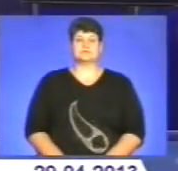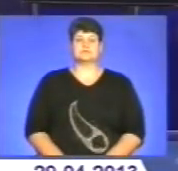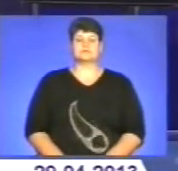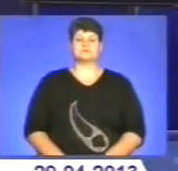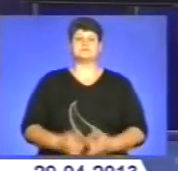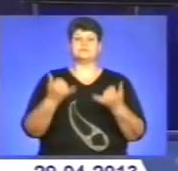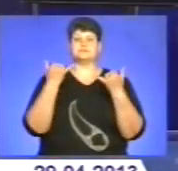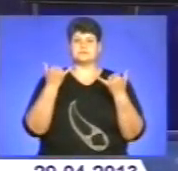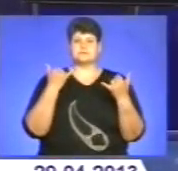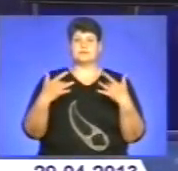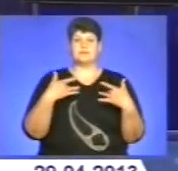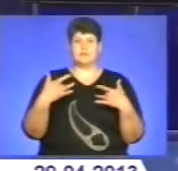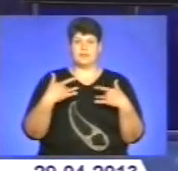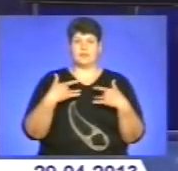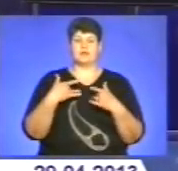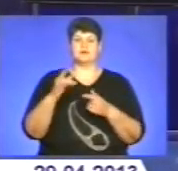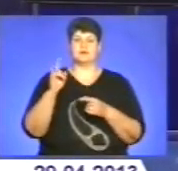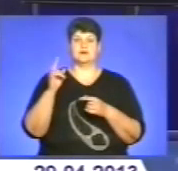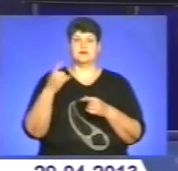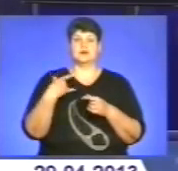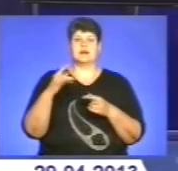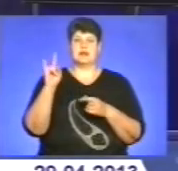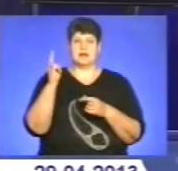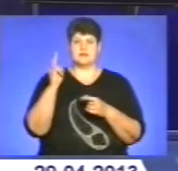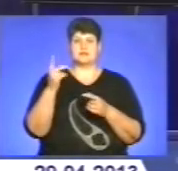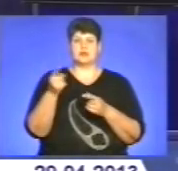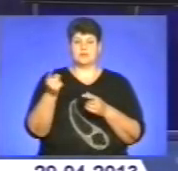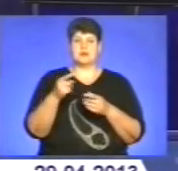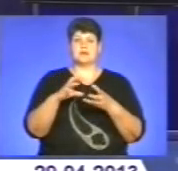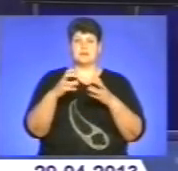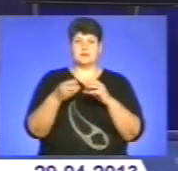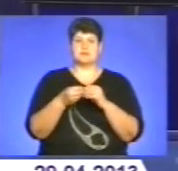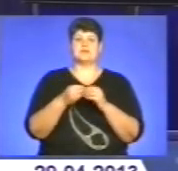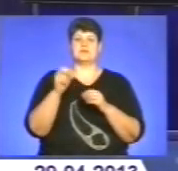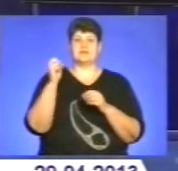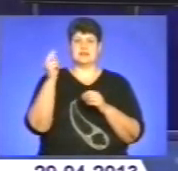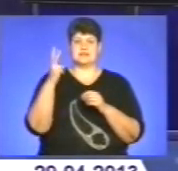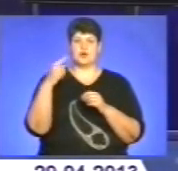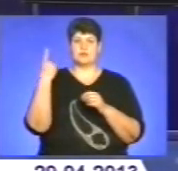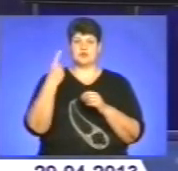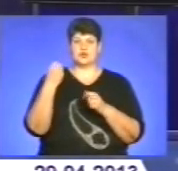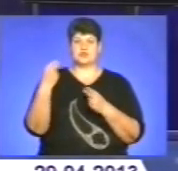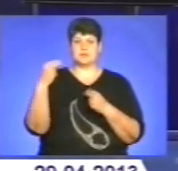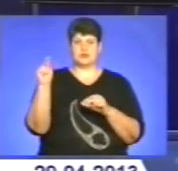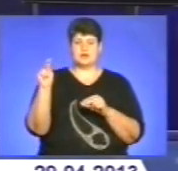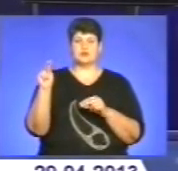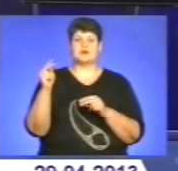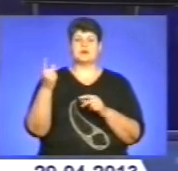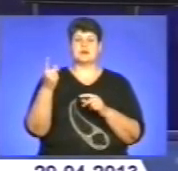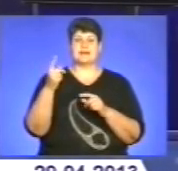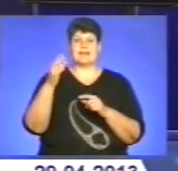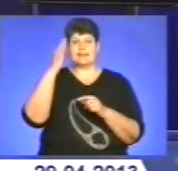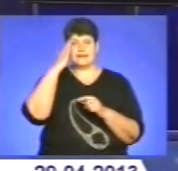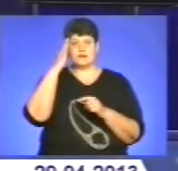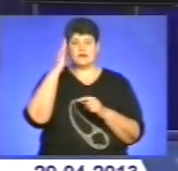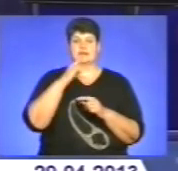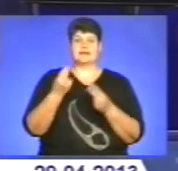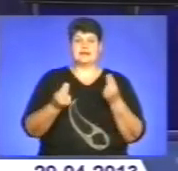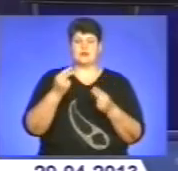Сьогодні у театрі «Актора і ляльки» у Тернополі підбили підсумки 12-го обласного чемпіонату з інтелектуальних ігор